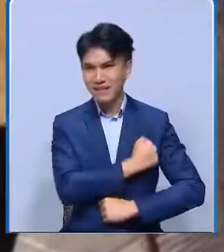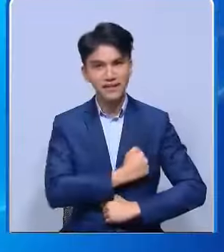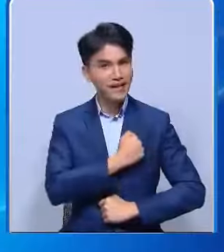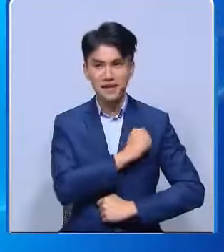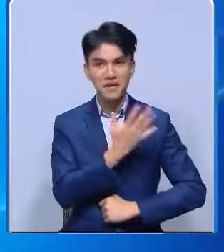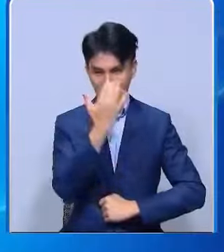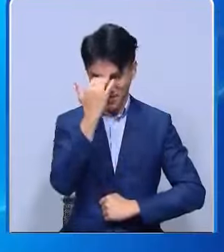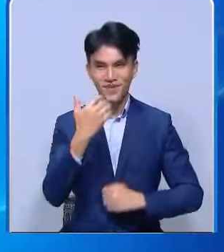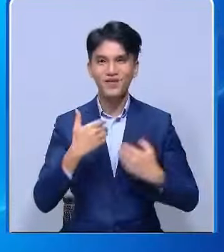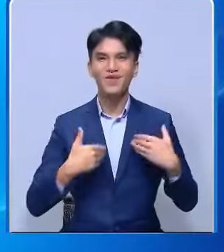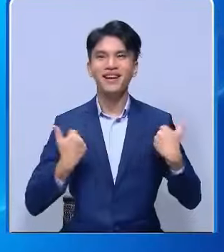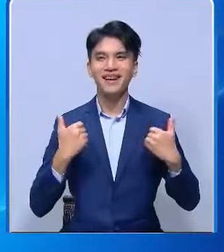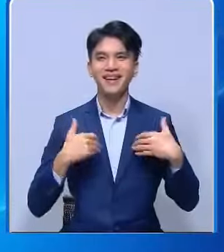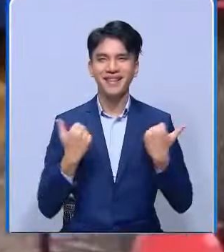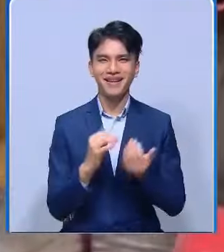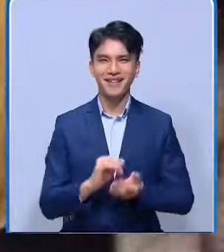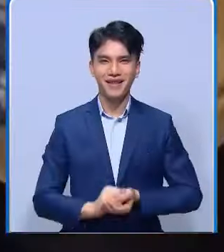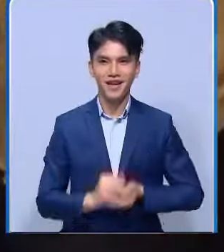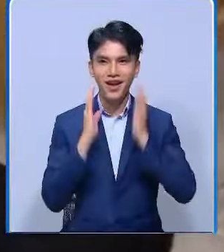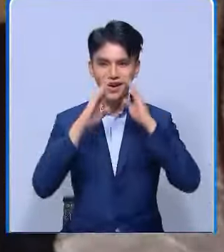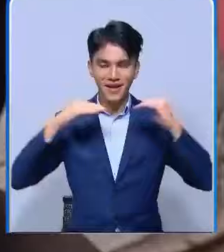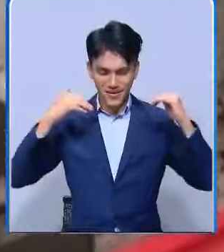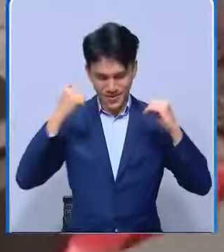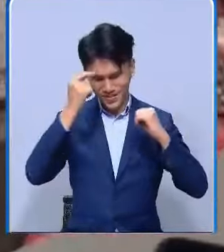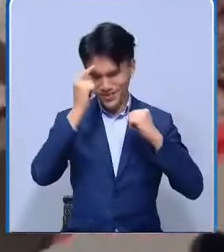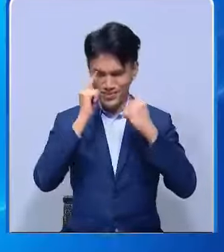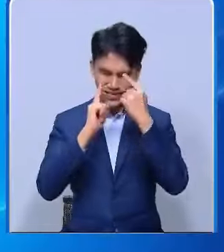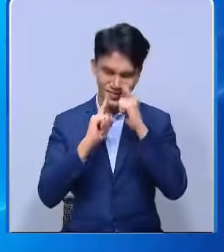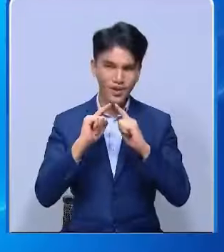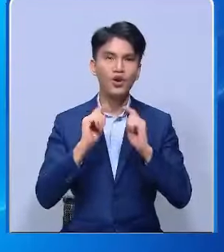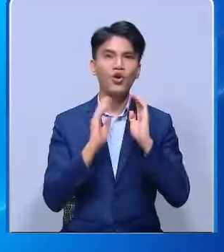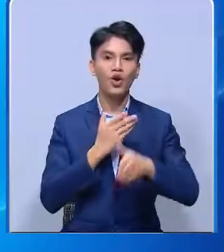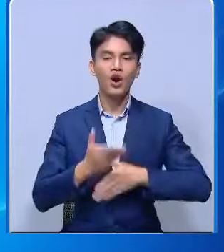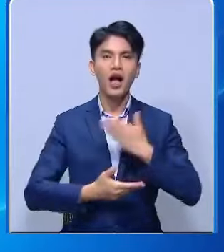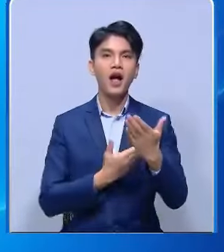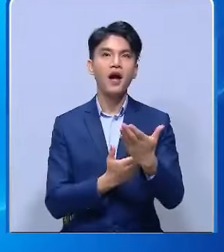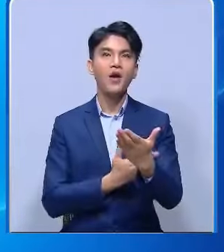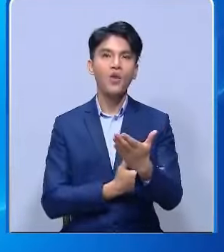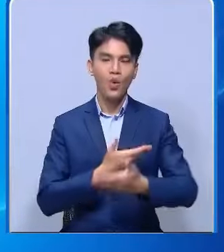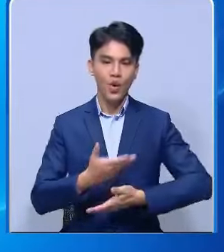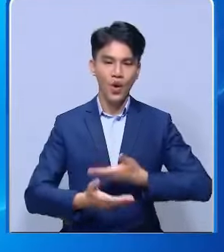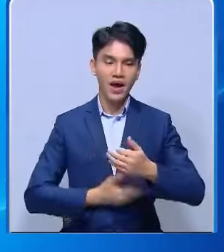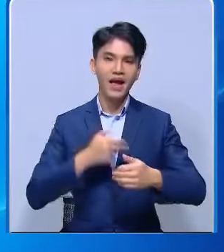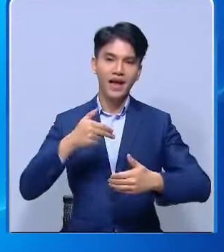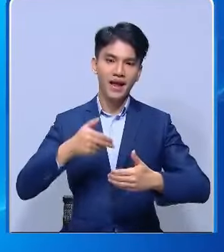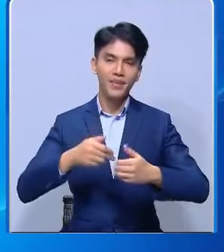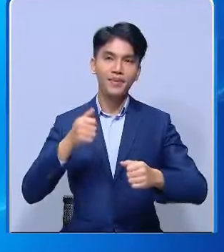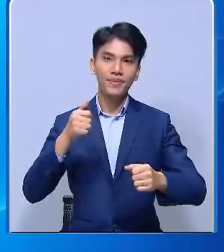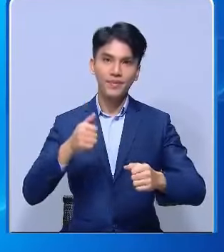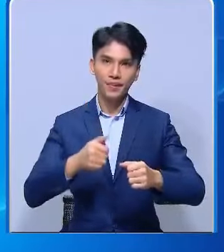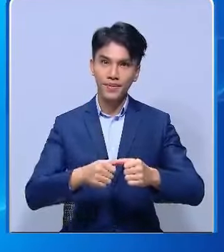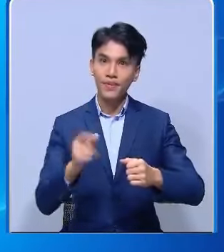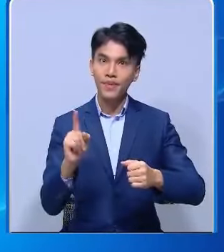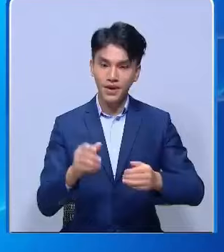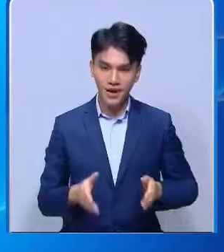ะดีใจต่างหากล่ะและคนที่ยิ้มได้ทั้งน้ำตานั้นเป็นแม่ค้าลอตเตอรี่ที่ขายอยู่ในปั๊มน้ำมันแห่งหนึ่งบริเวณ